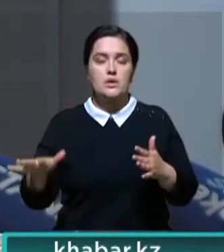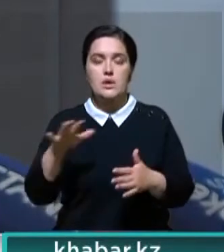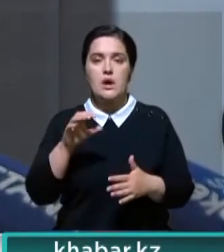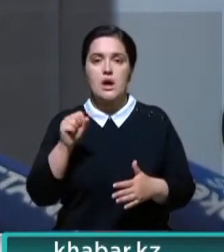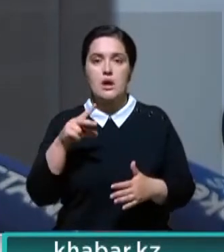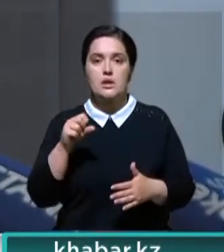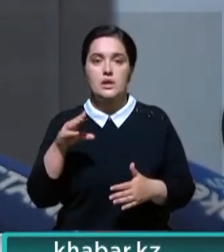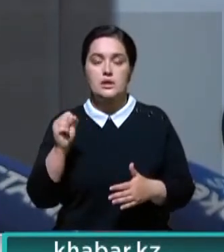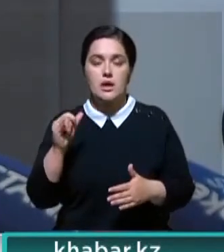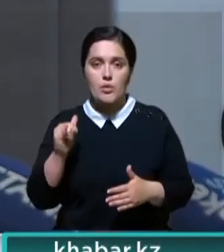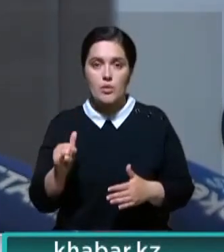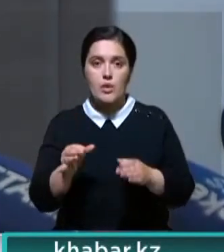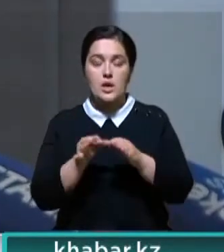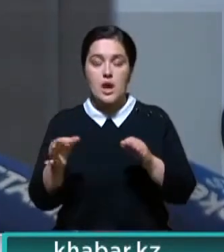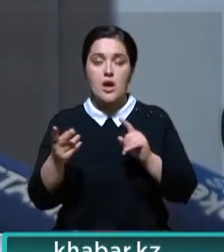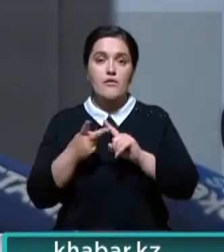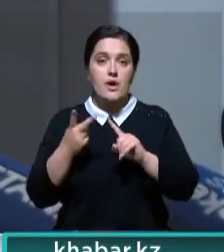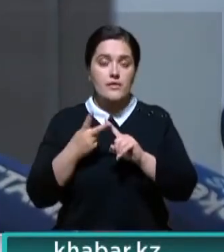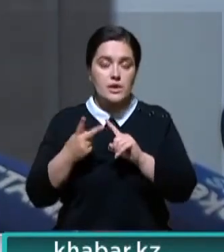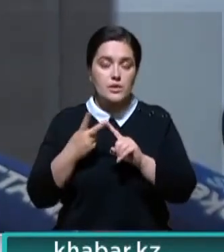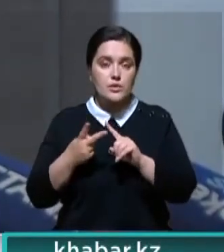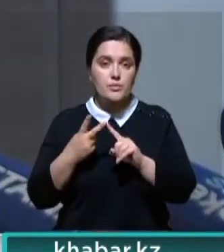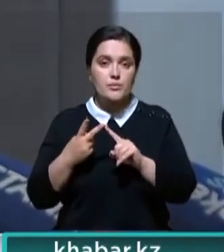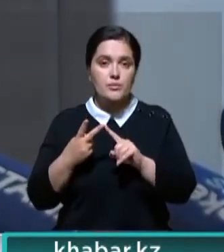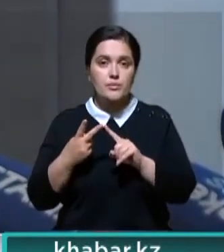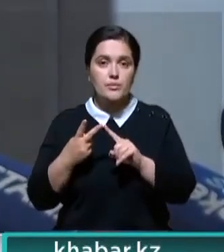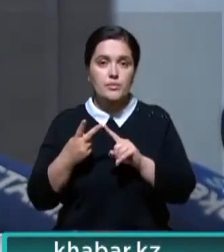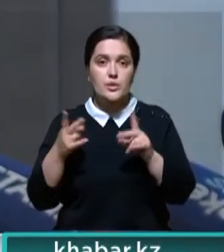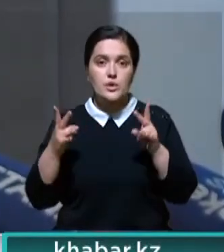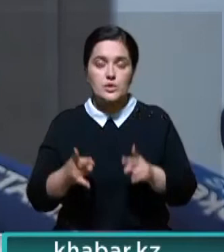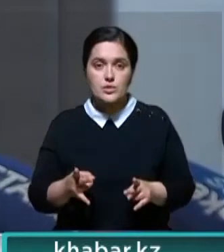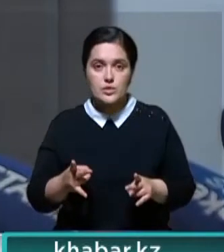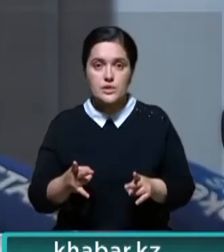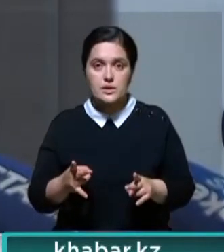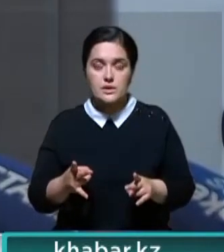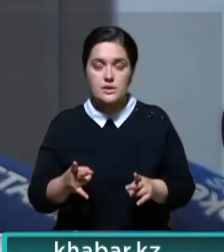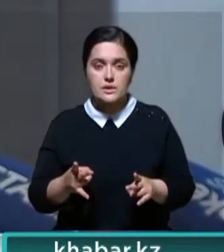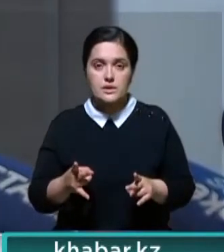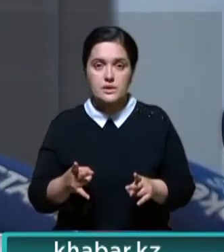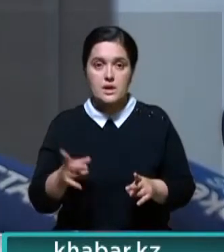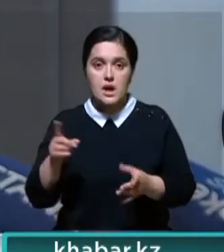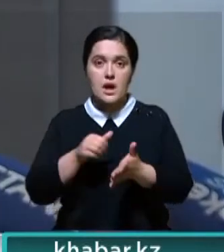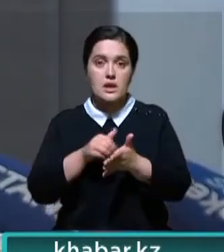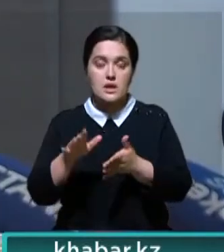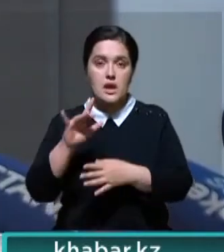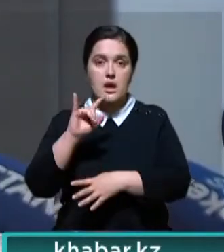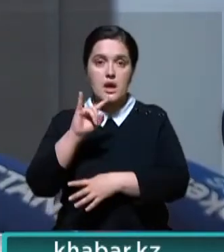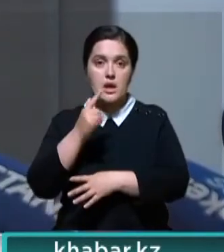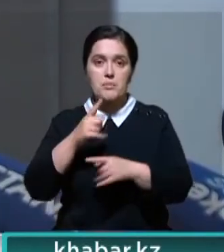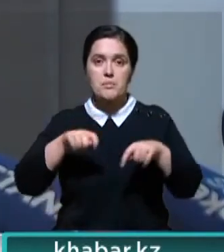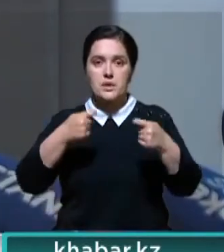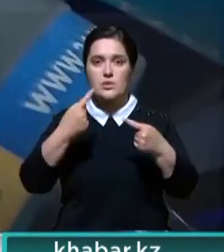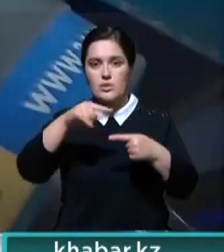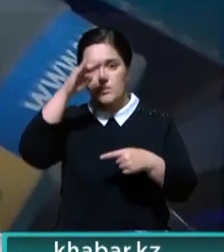района. Во втором случае, я как отметил, это они отказались ребенка передавать другим